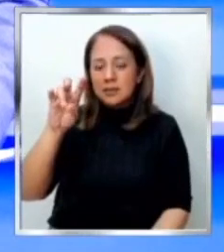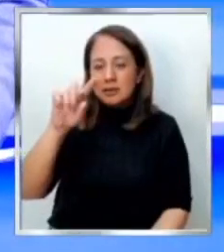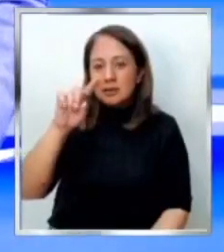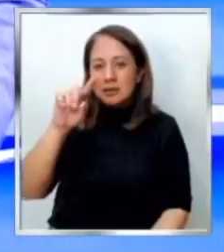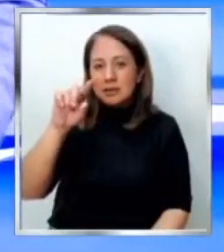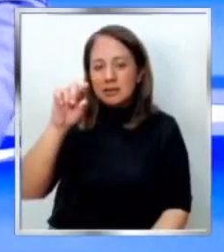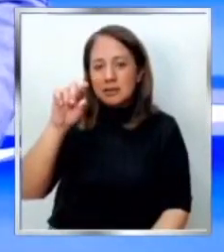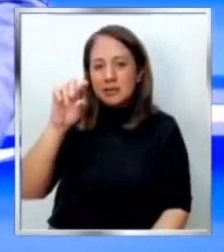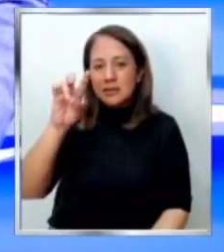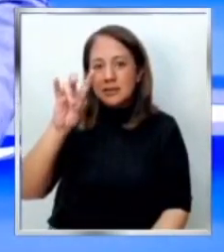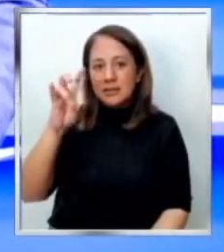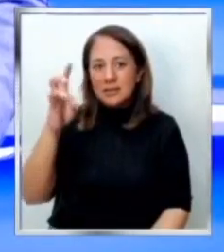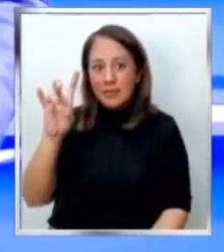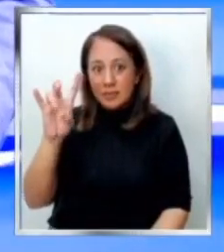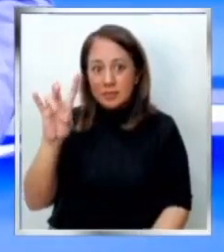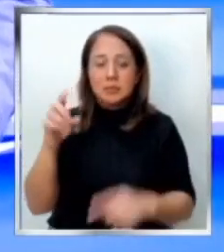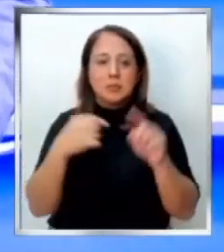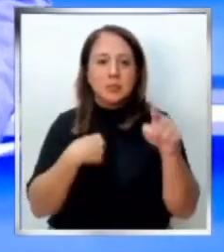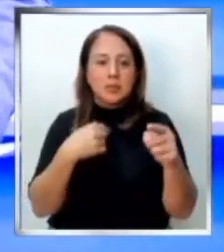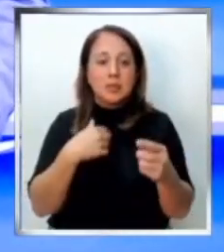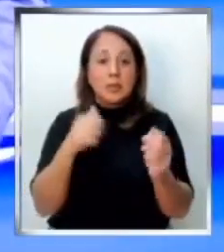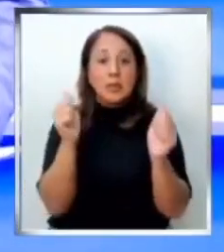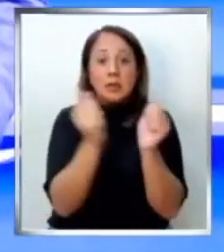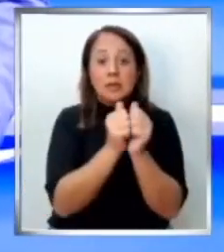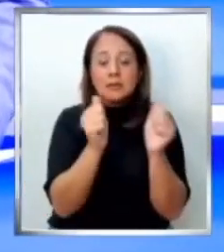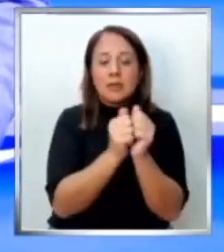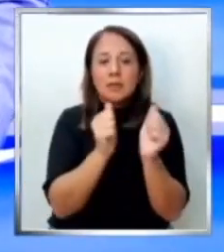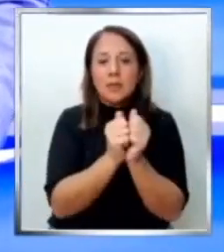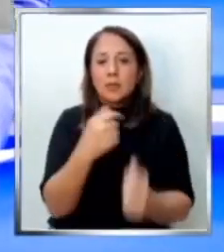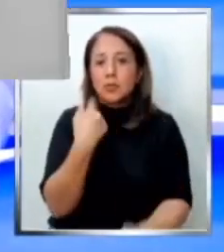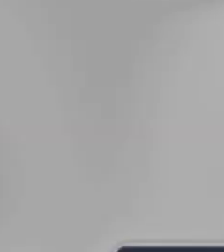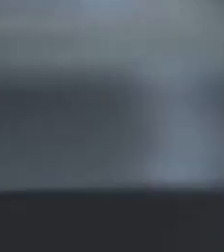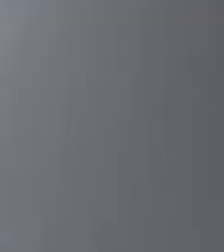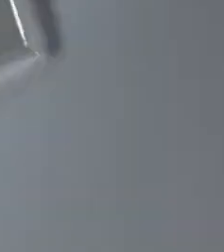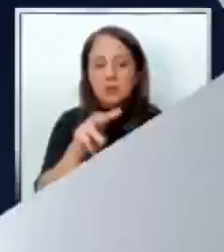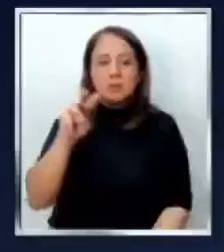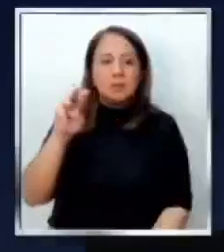World 2013, Megan Young. Yan ang chika ni Aubrey Carampel.